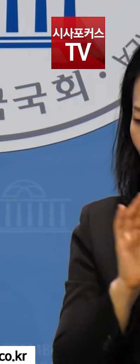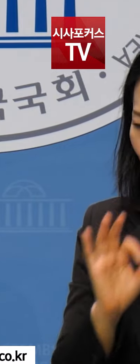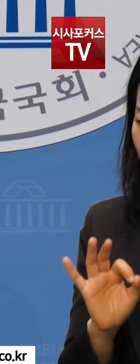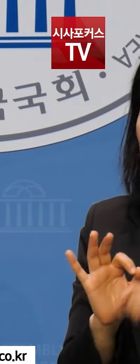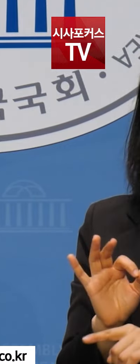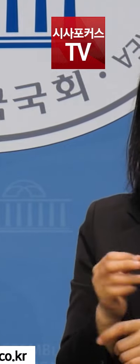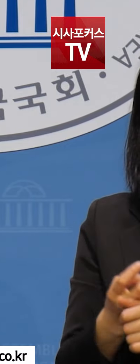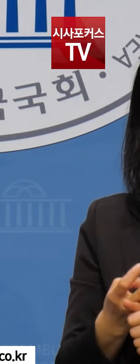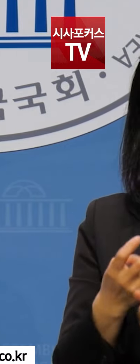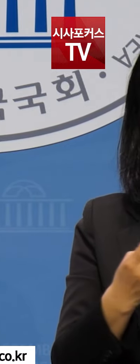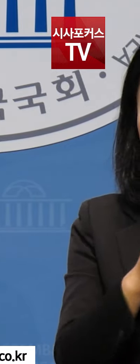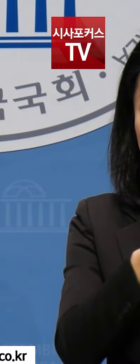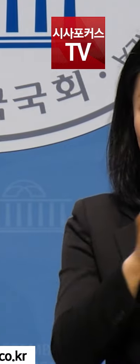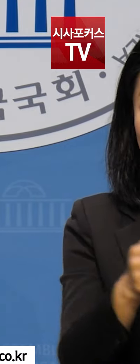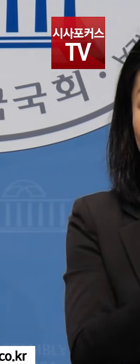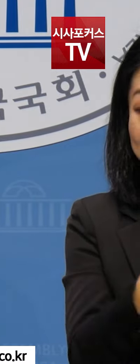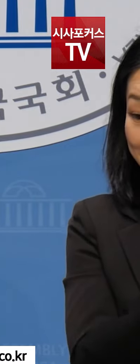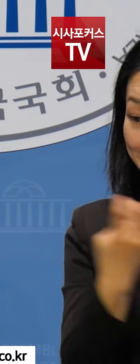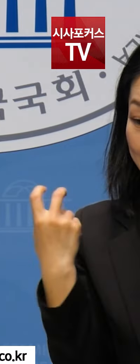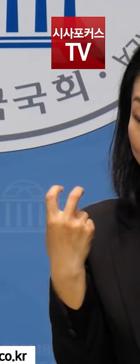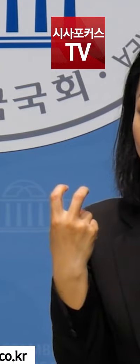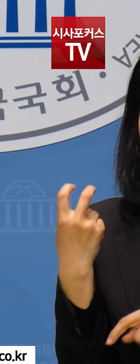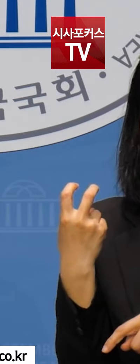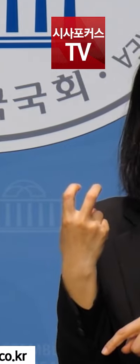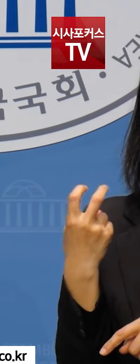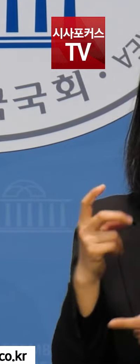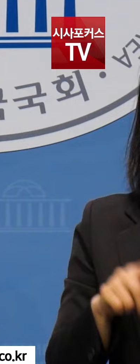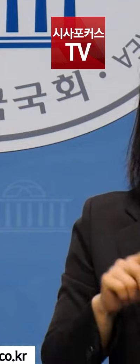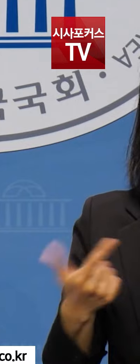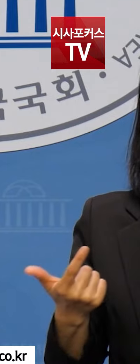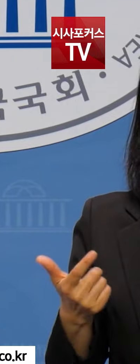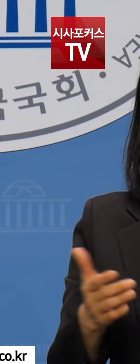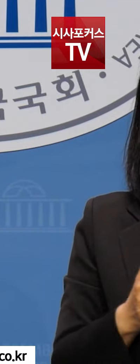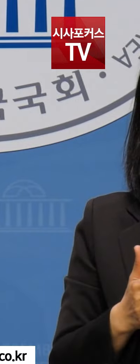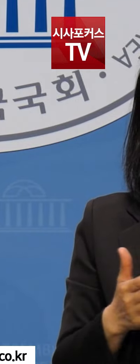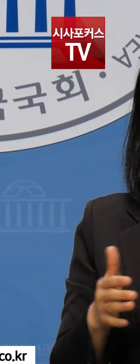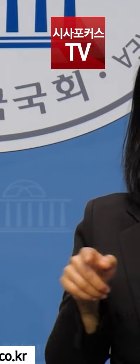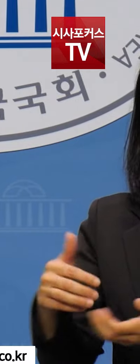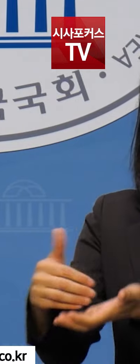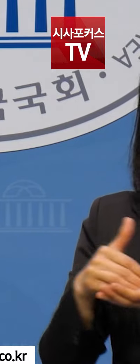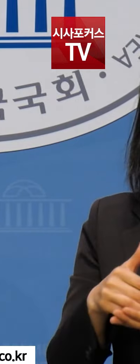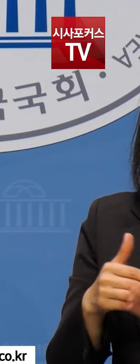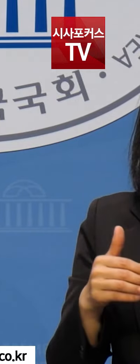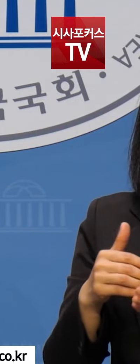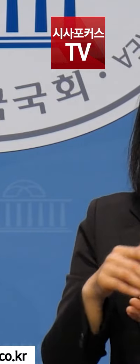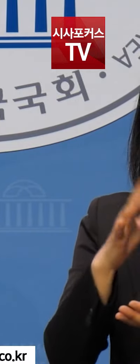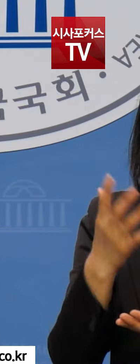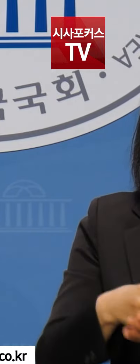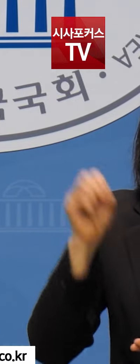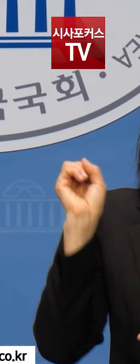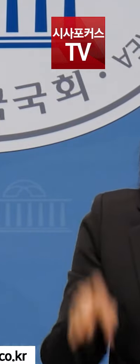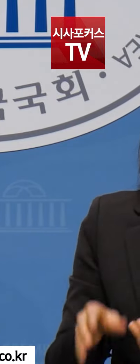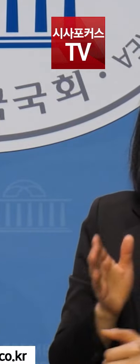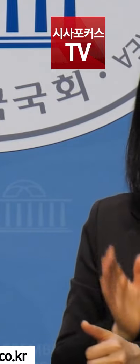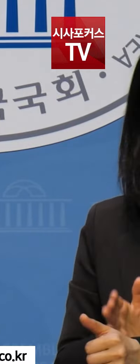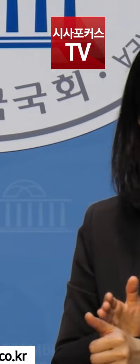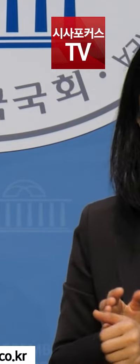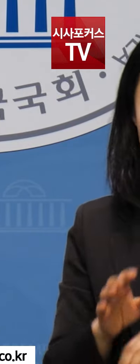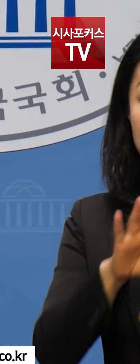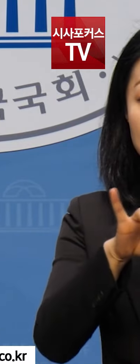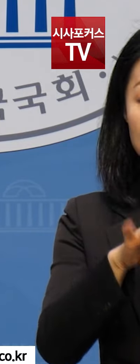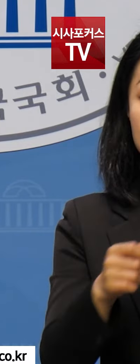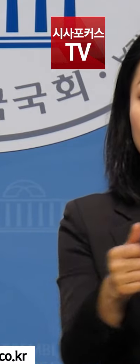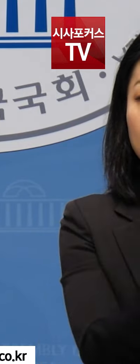탄핵 소추안을 당장 철회해야 합니다. 더 이상 대한민국